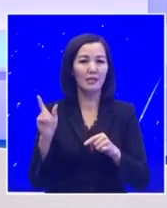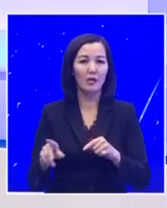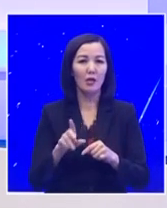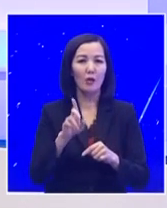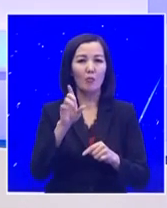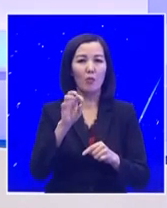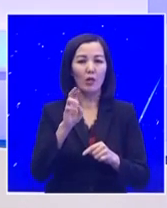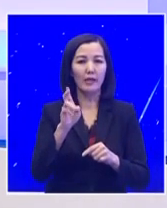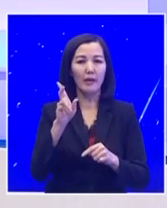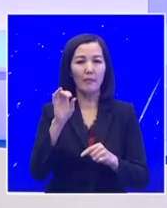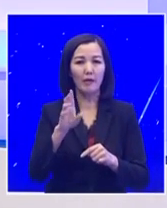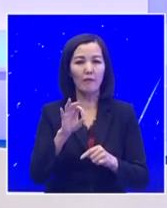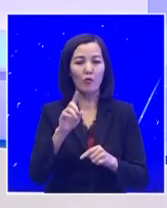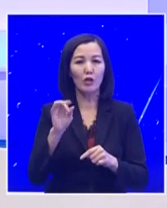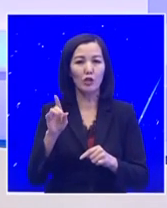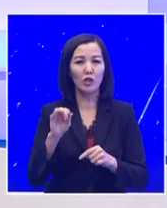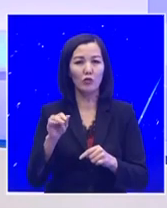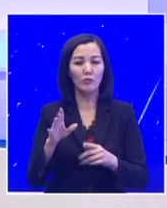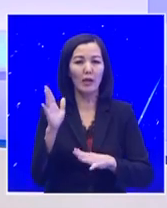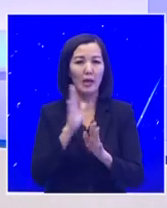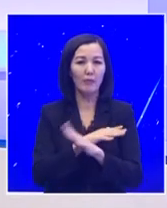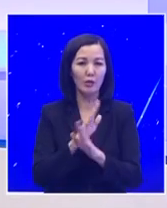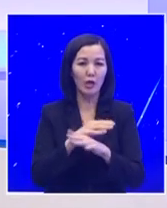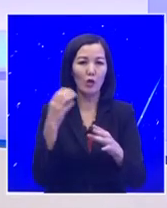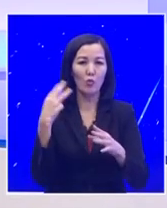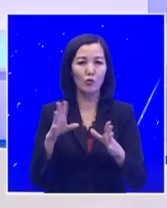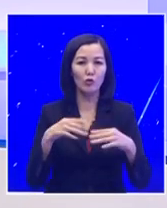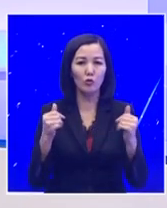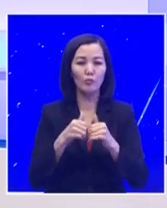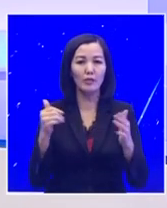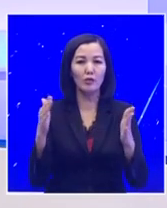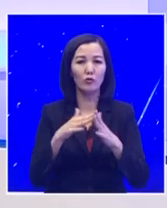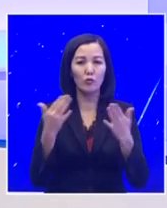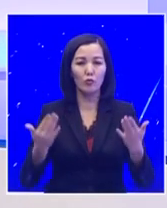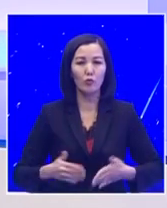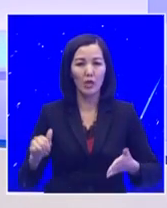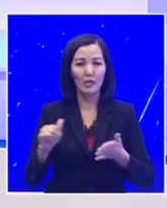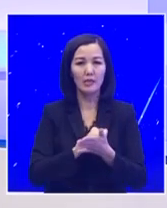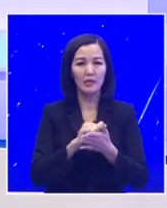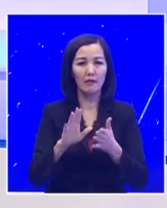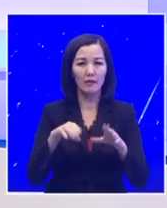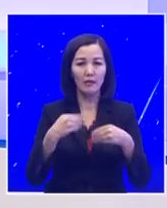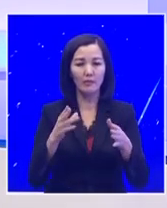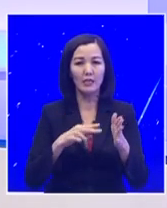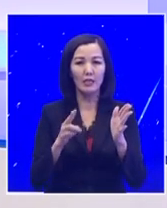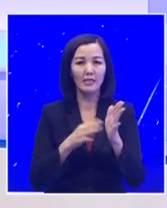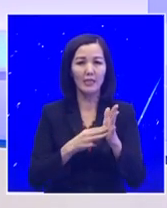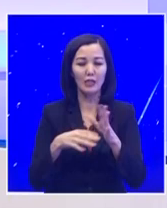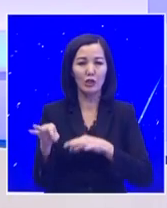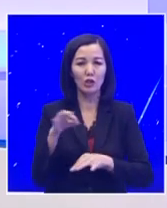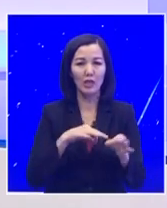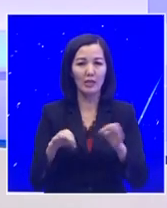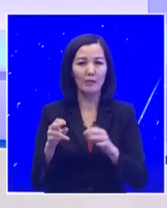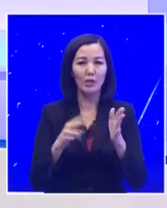Болат Әбілов пен Ораз Жандосовтар қапшағайлық 30 отбасына тұрғын үй сертификаттарын табыс етті. 8 жетім балаға, 7